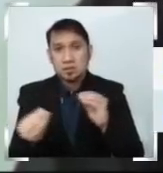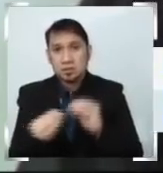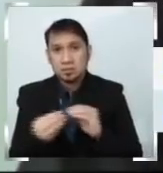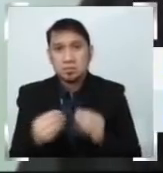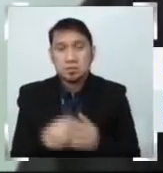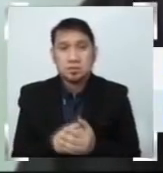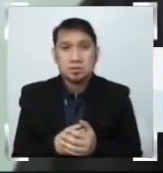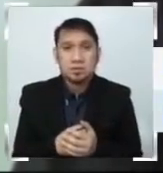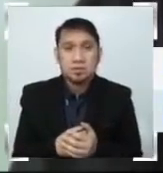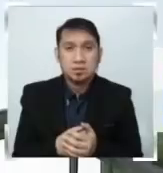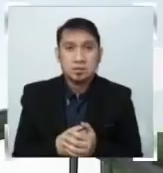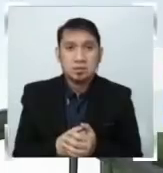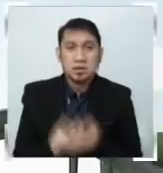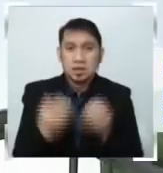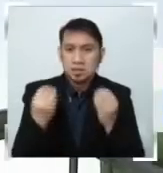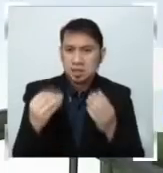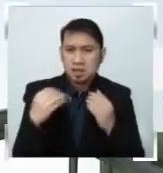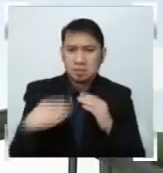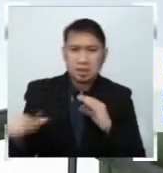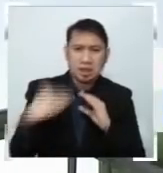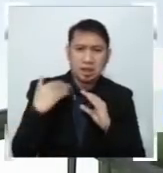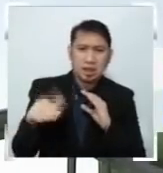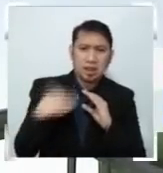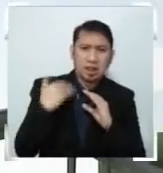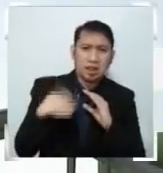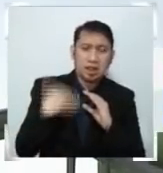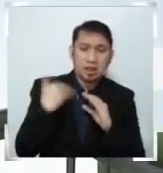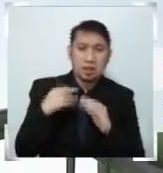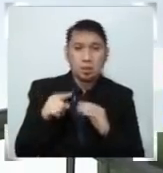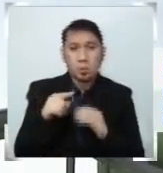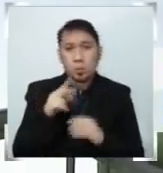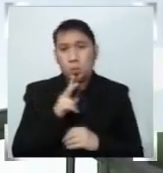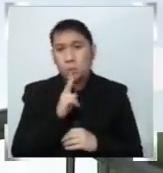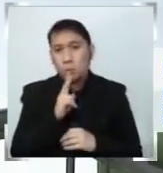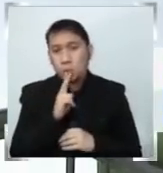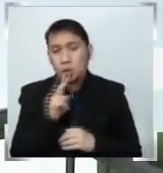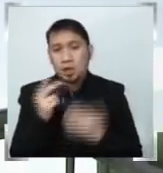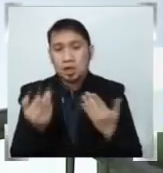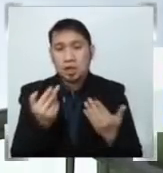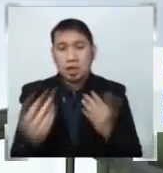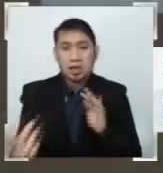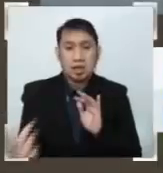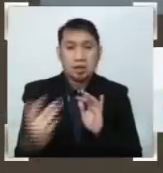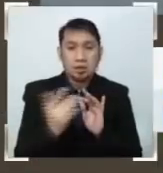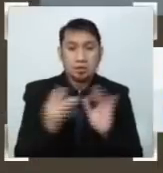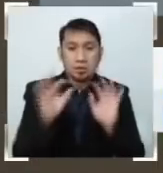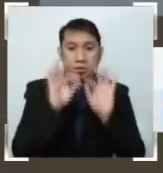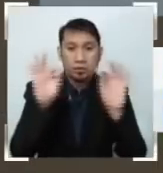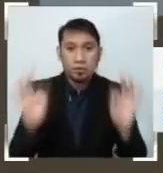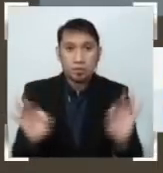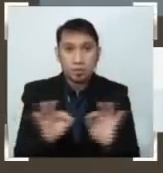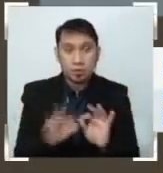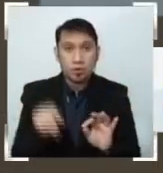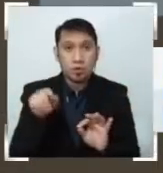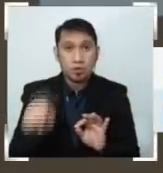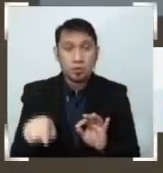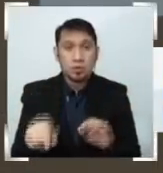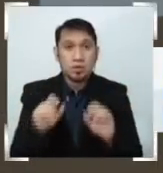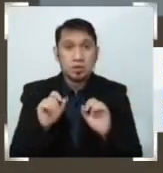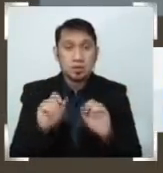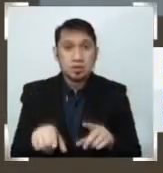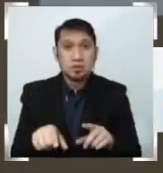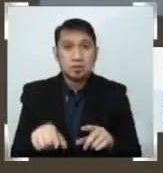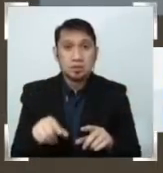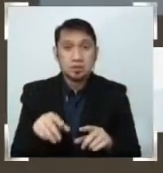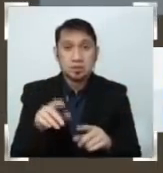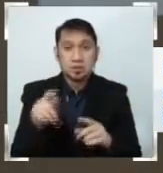parang ang dami pa ding pumapasok. Hinala ni Clarco sa mga contact tracing form na kuha ng mga nagpapadala ng spam text message ang